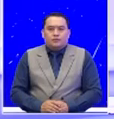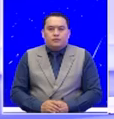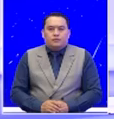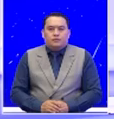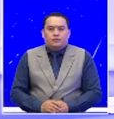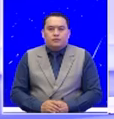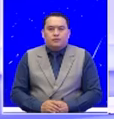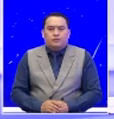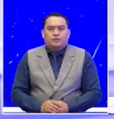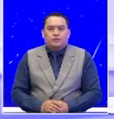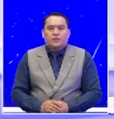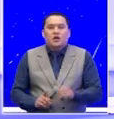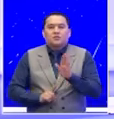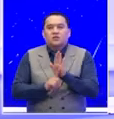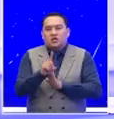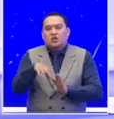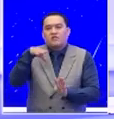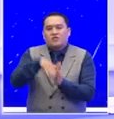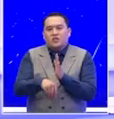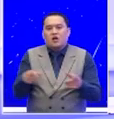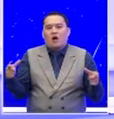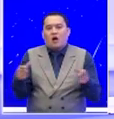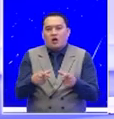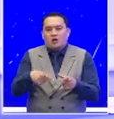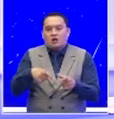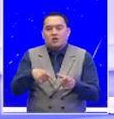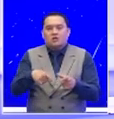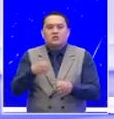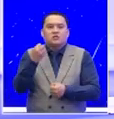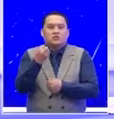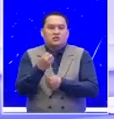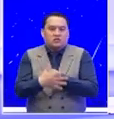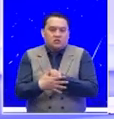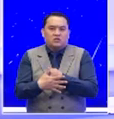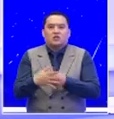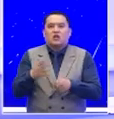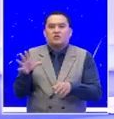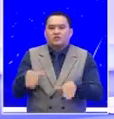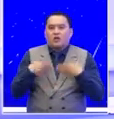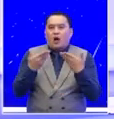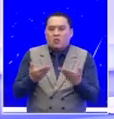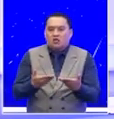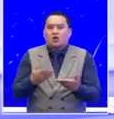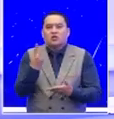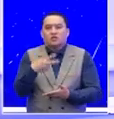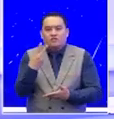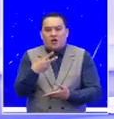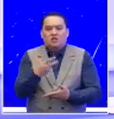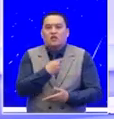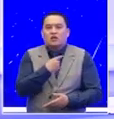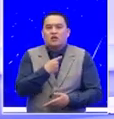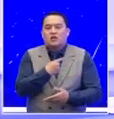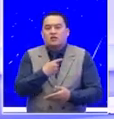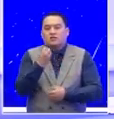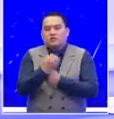Пандемия жестокости. С начала введения карантина кризисные центры фиксируют всплеск обращений. Больше 20 жительниц столицы